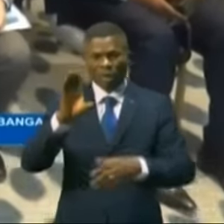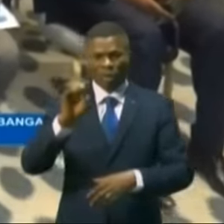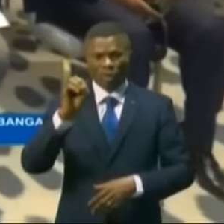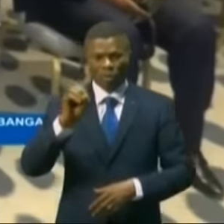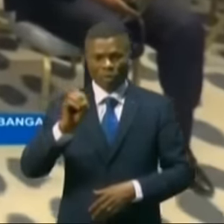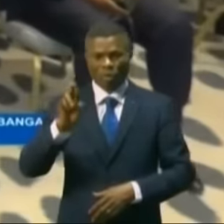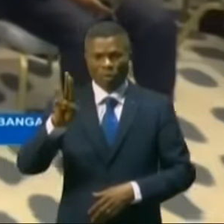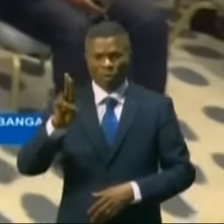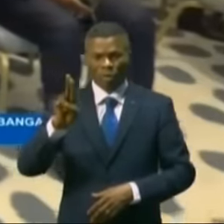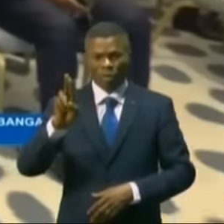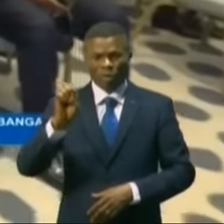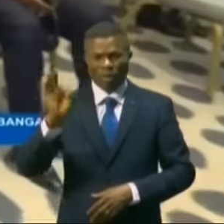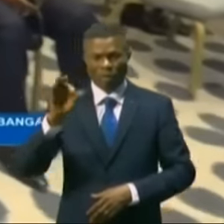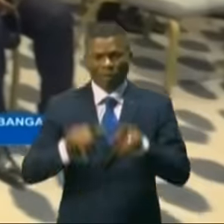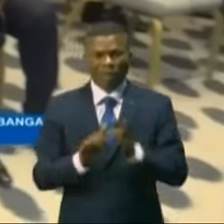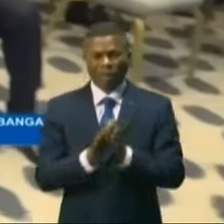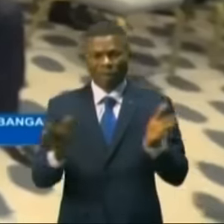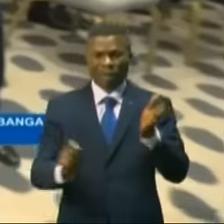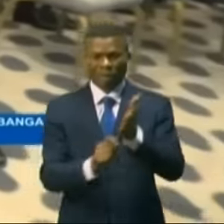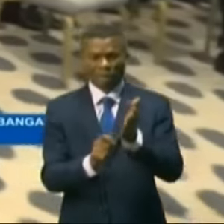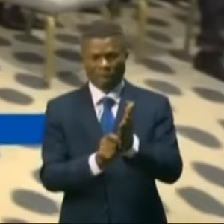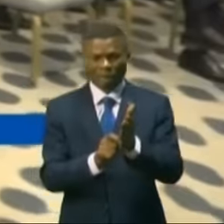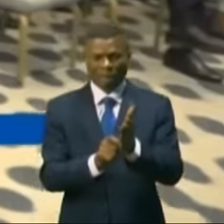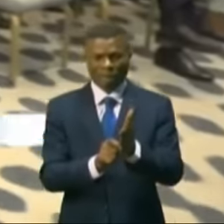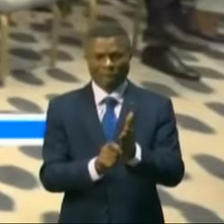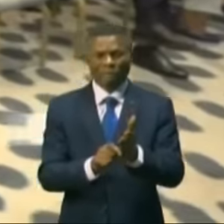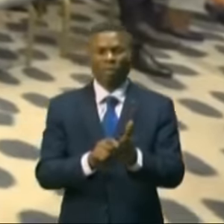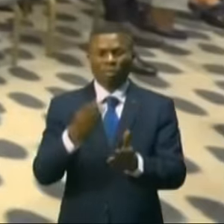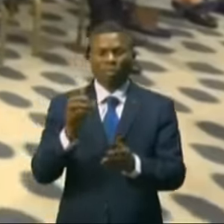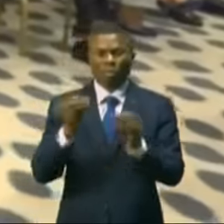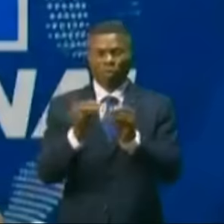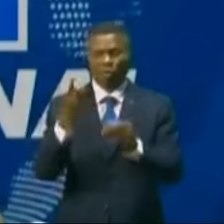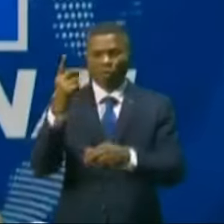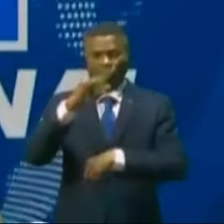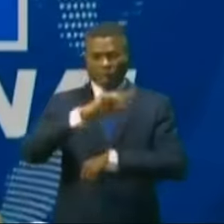au secrétariat technique pour cette réunion de 2 jours.